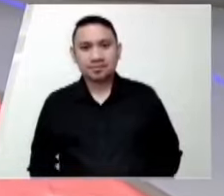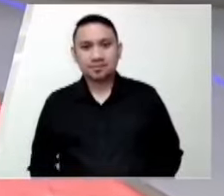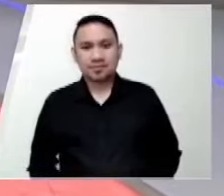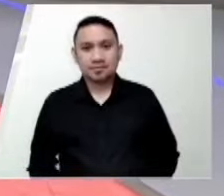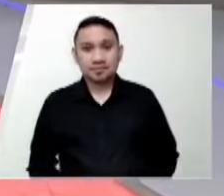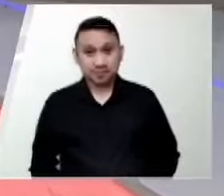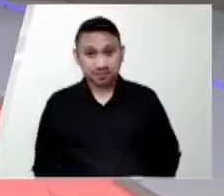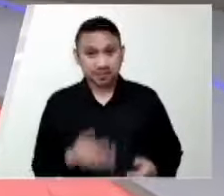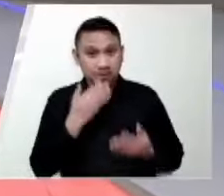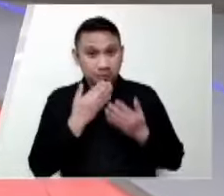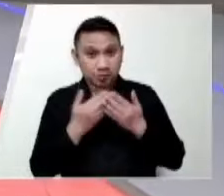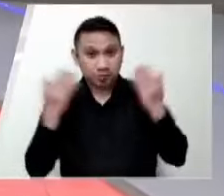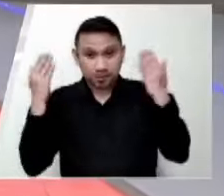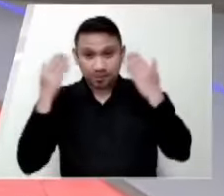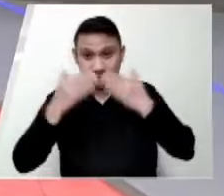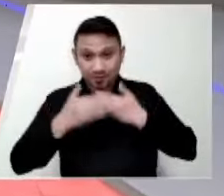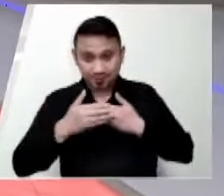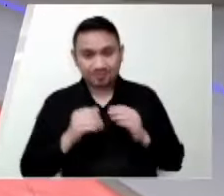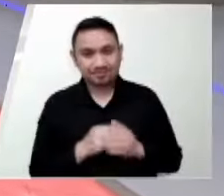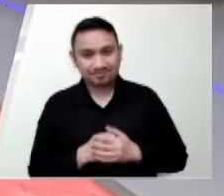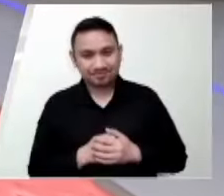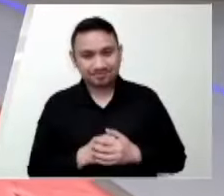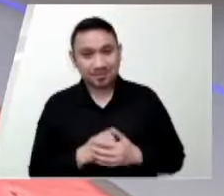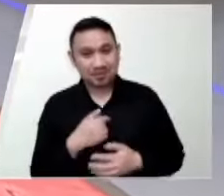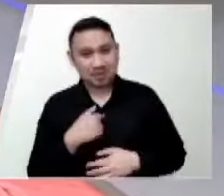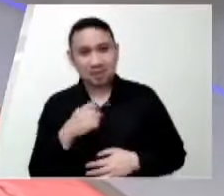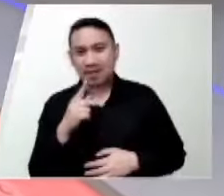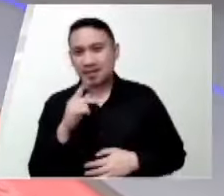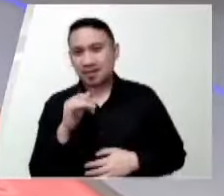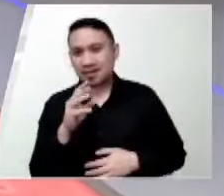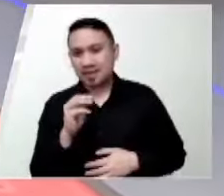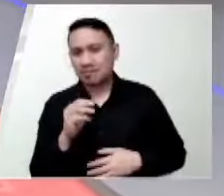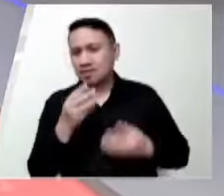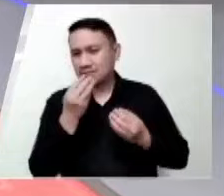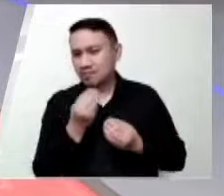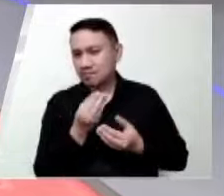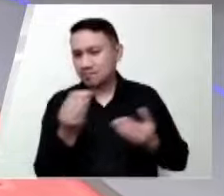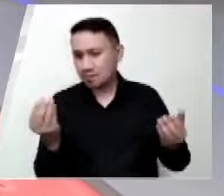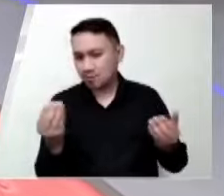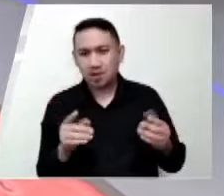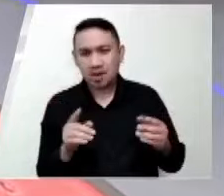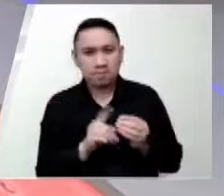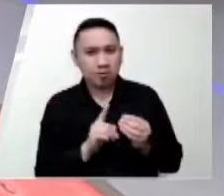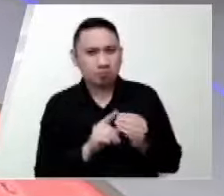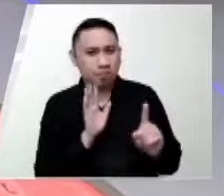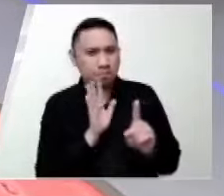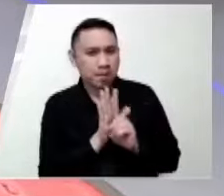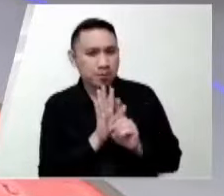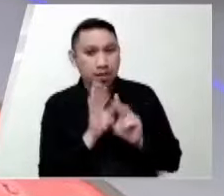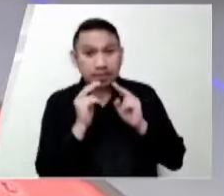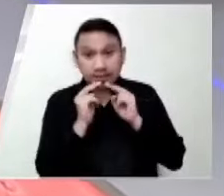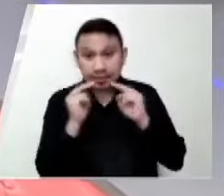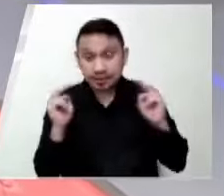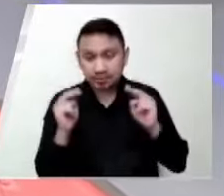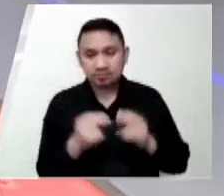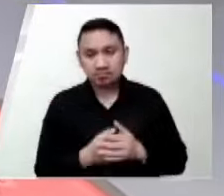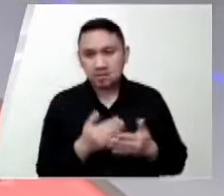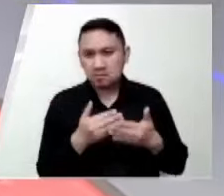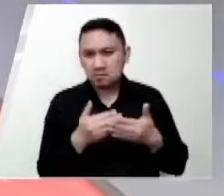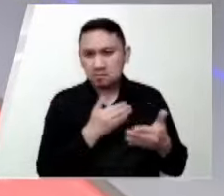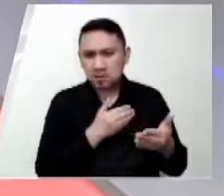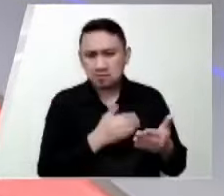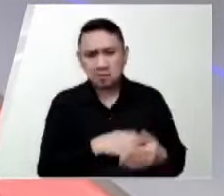Magandang gabi mga kapuso. Ako po ang inyong Kuya Kim na magbibigay sa inyo ng trivia sa likod ng mga trending na balita. Bago mauso mga digital at phone